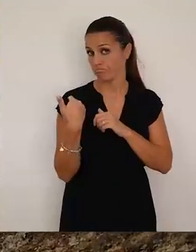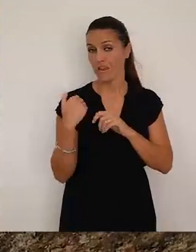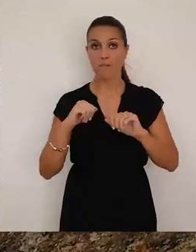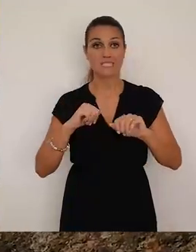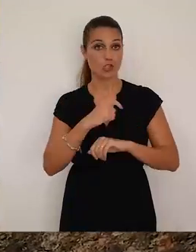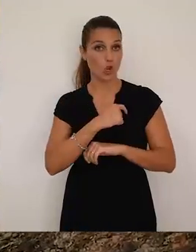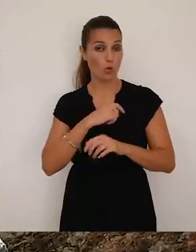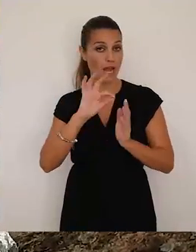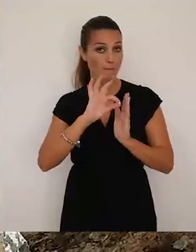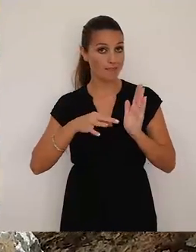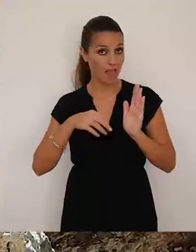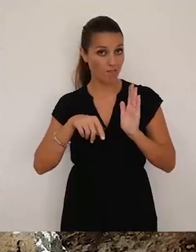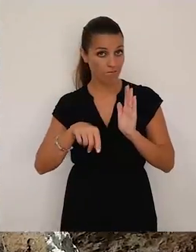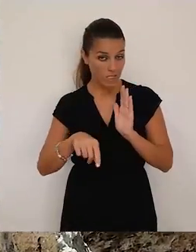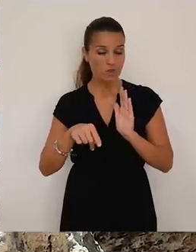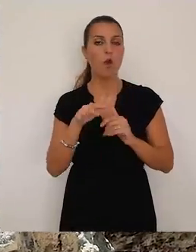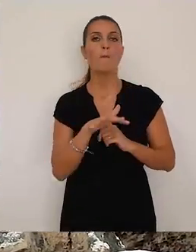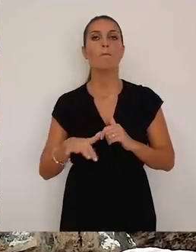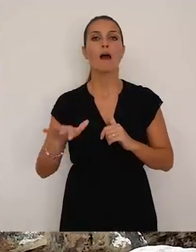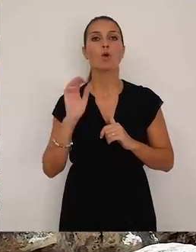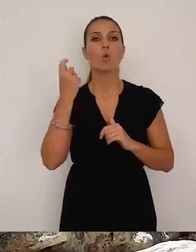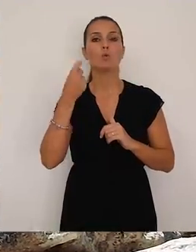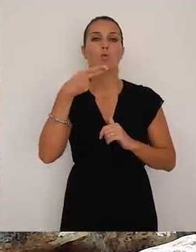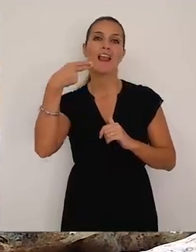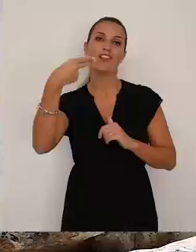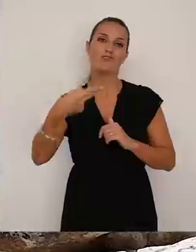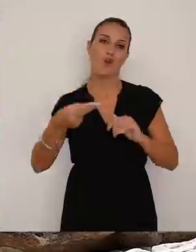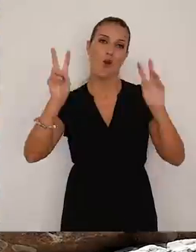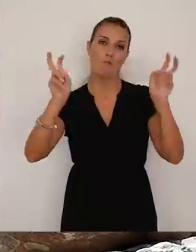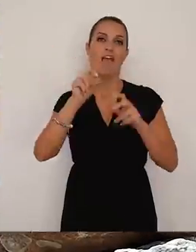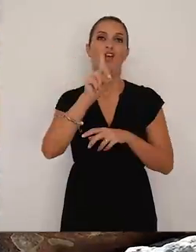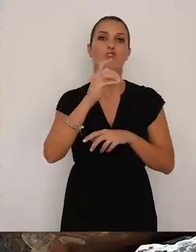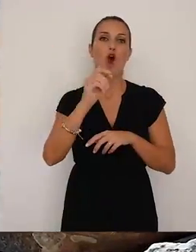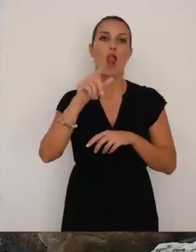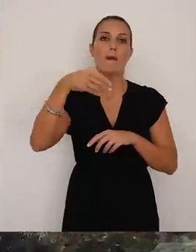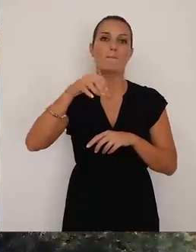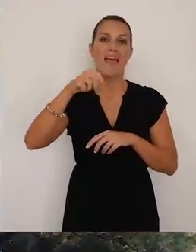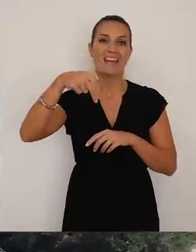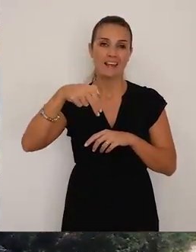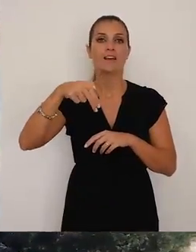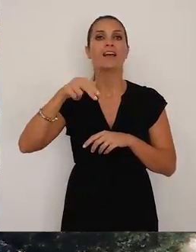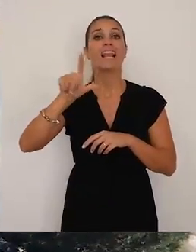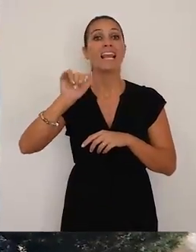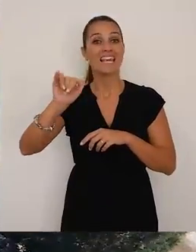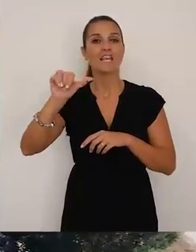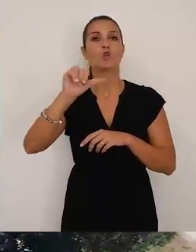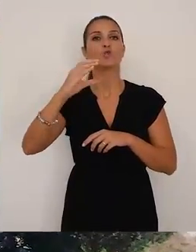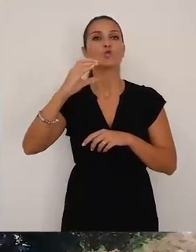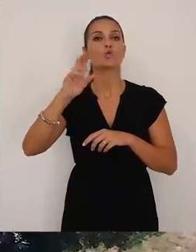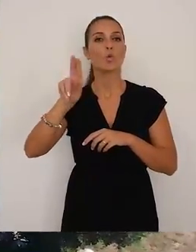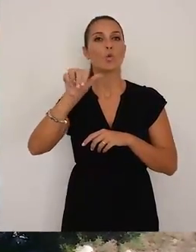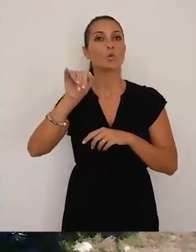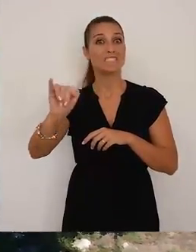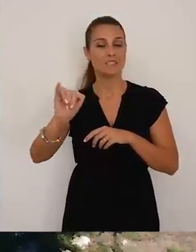Recentemente l'amministrazione comunale di Minervino ha istituito il parco culturale Dolmen L'Iscusi, allo scopo di migliorare le attività